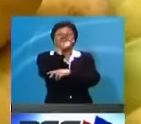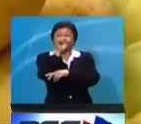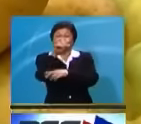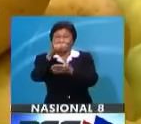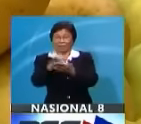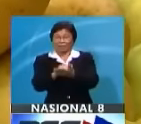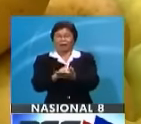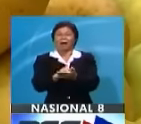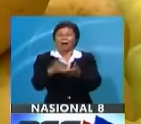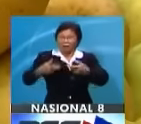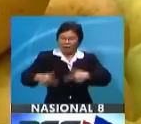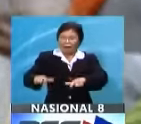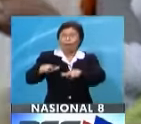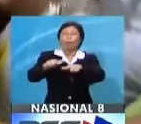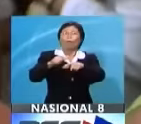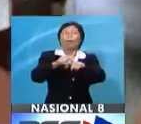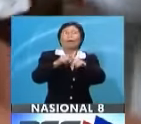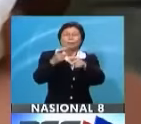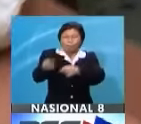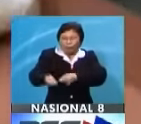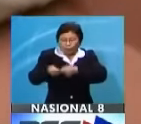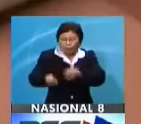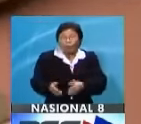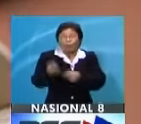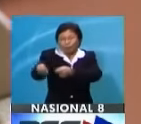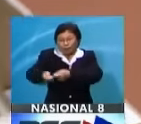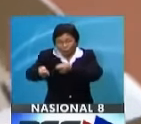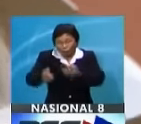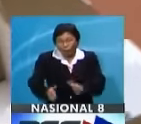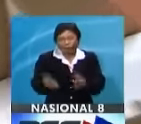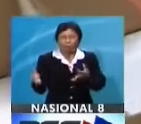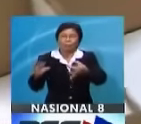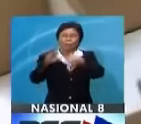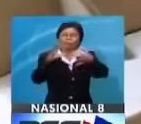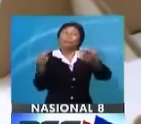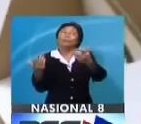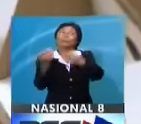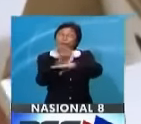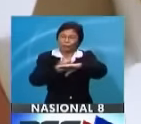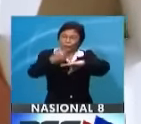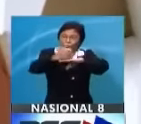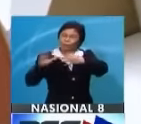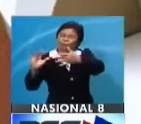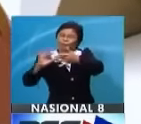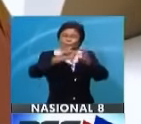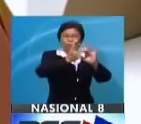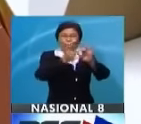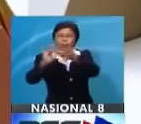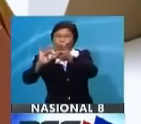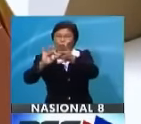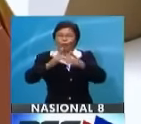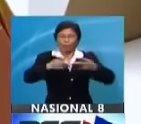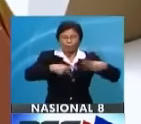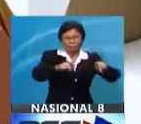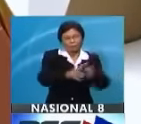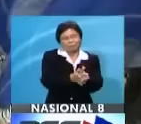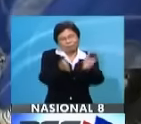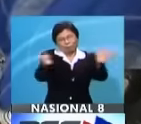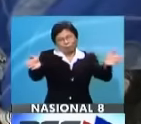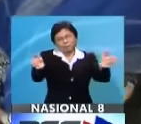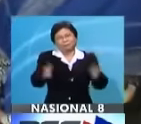turut memberi ruang kepada pengeluar dan pengusaha ladang mewujudkan jaringan perniagaan ke pasaran yang lebih luas.